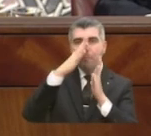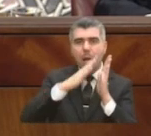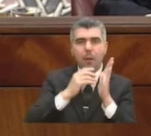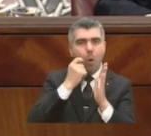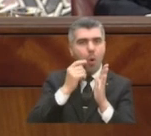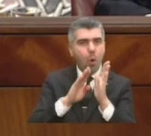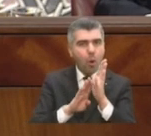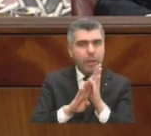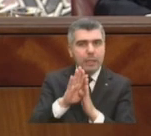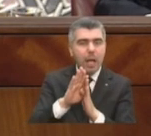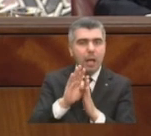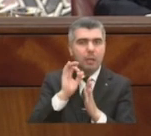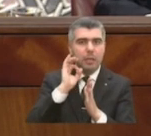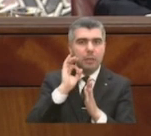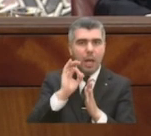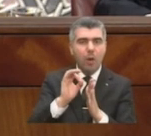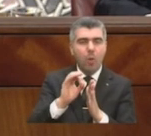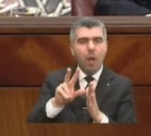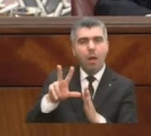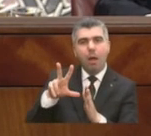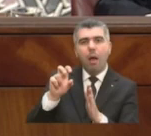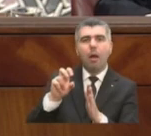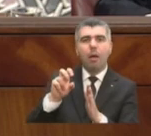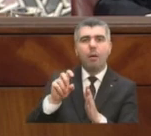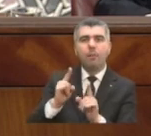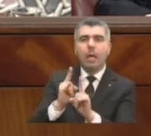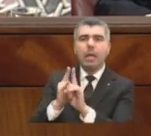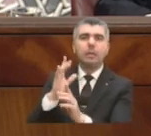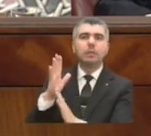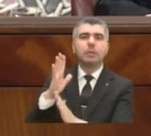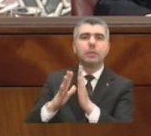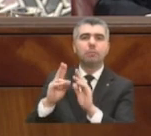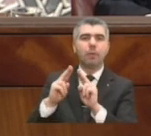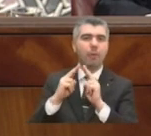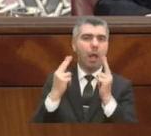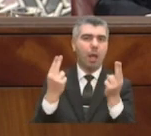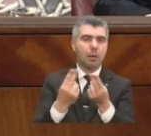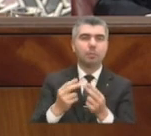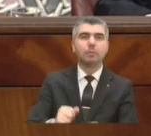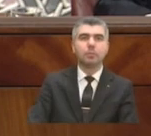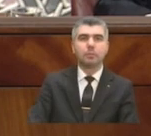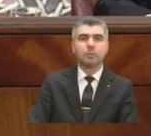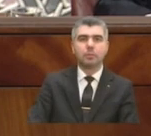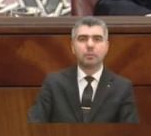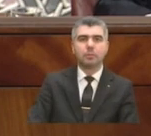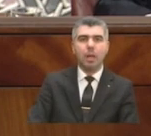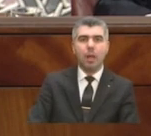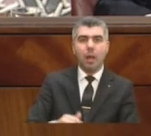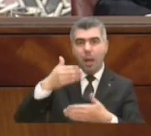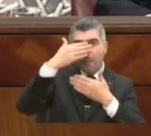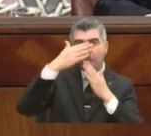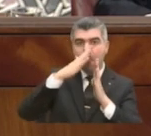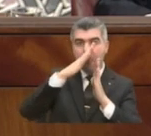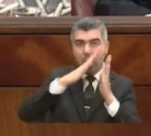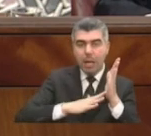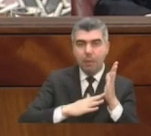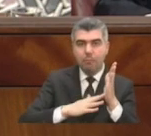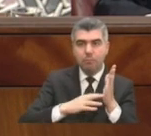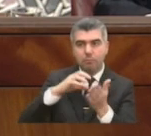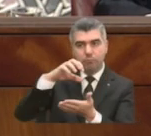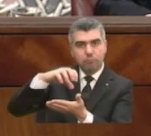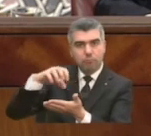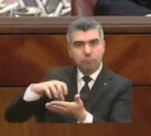الانسان كما هي متعارف عليها دوليا المملكه في محيطها